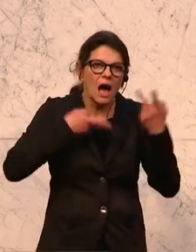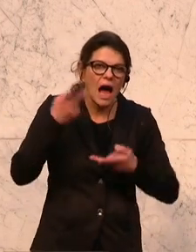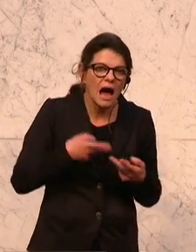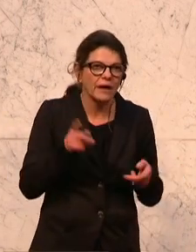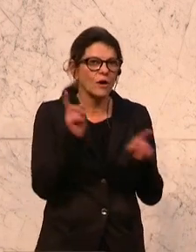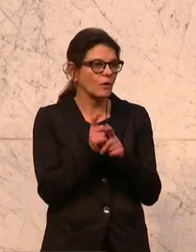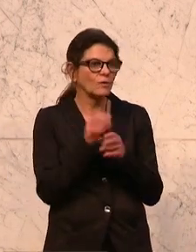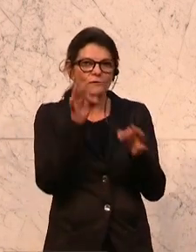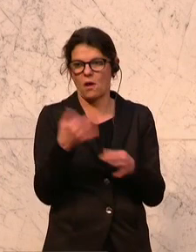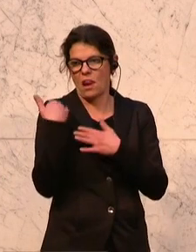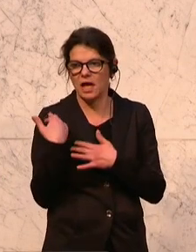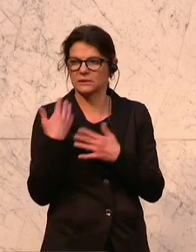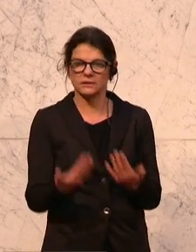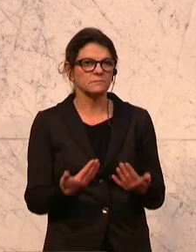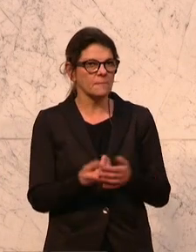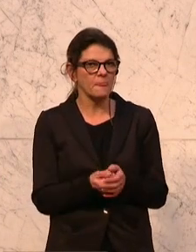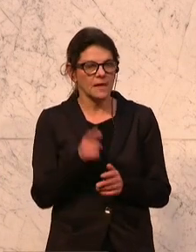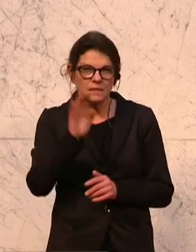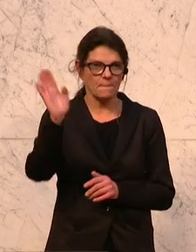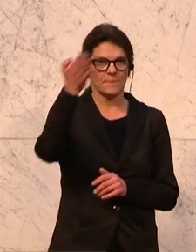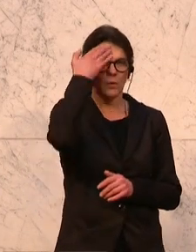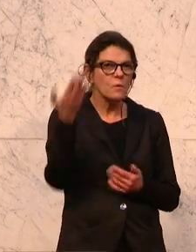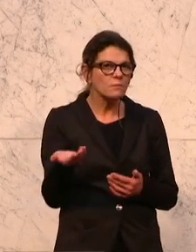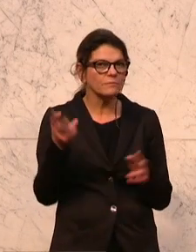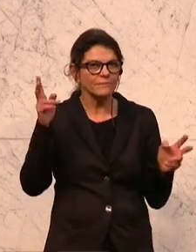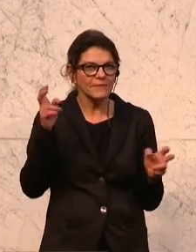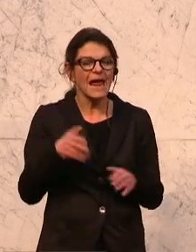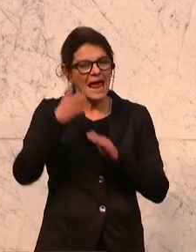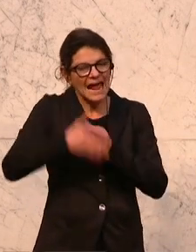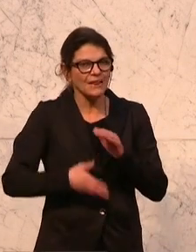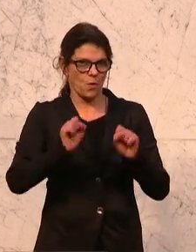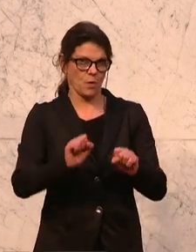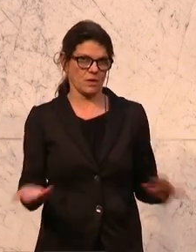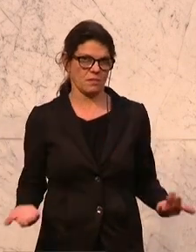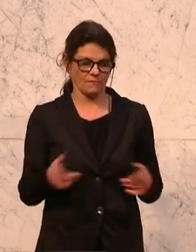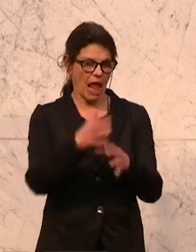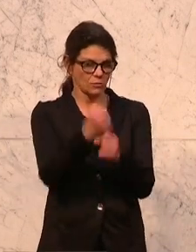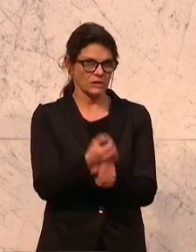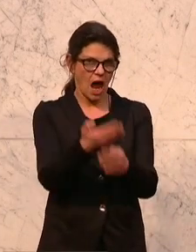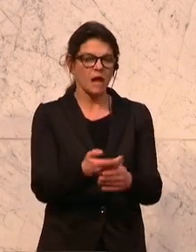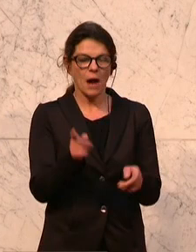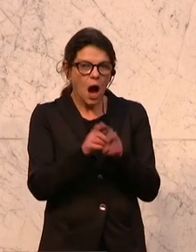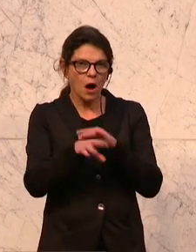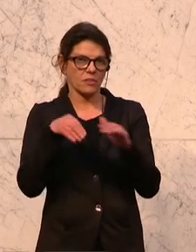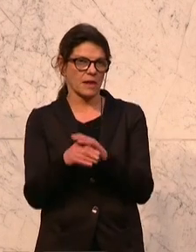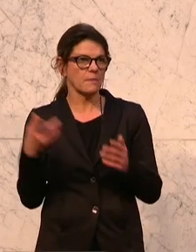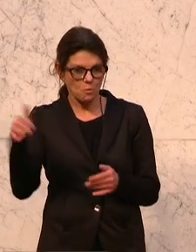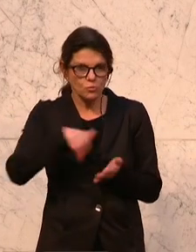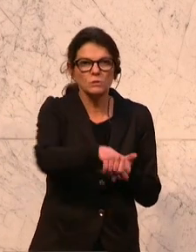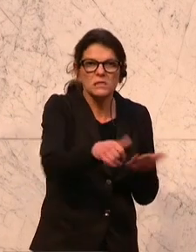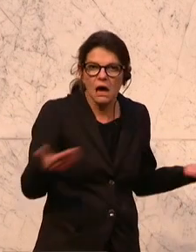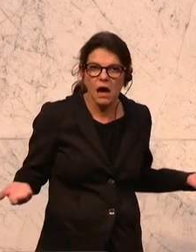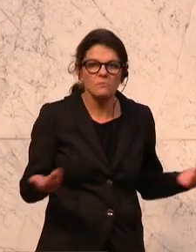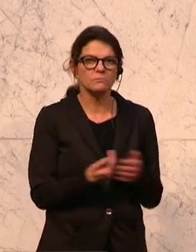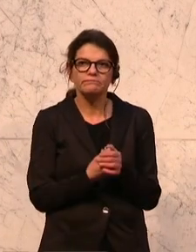und zur Last des berühmten unter Anführungszeichen Endkunden des Haushaltes, aber auch der Unternehmen, die das Ganze zu bezahlen